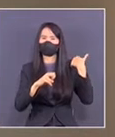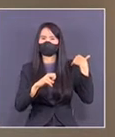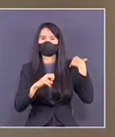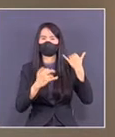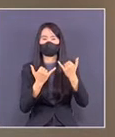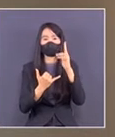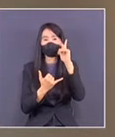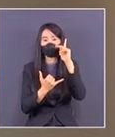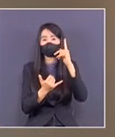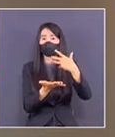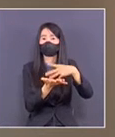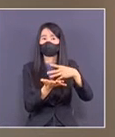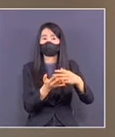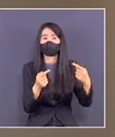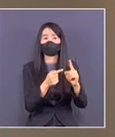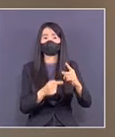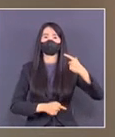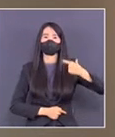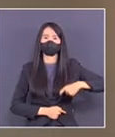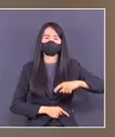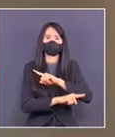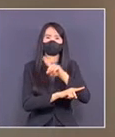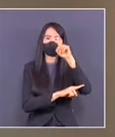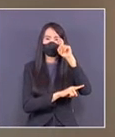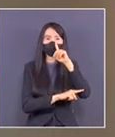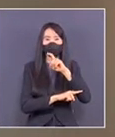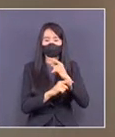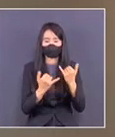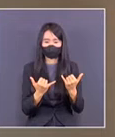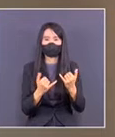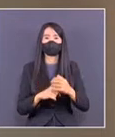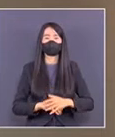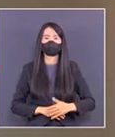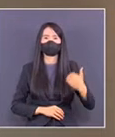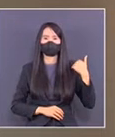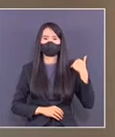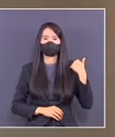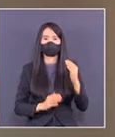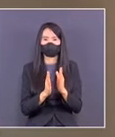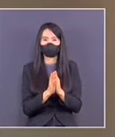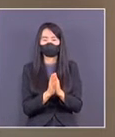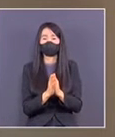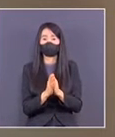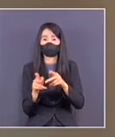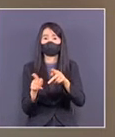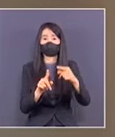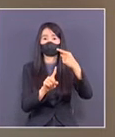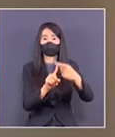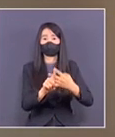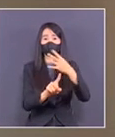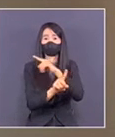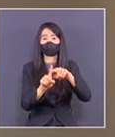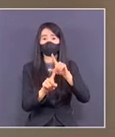ะแถลงข่าวกับทีมทนายความอีกครั้งน่าจะวันเสาร์อาทิตย์นี้โดยจะมีพิธีรดน้ำศพในวันนี้22เมษาย